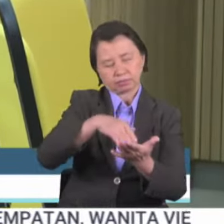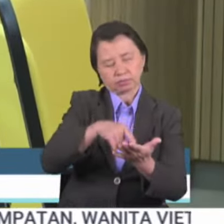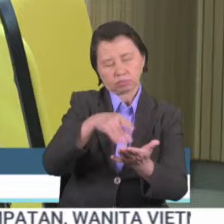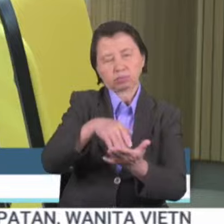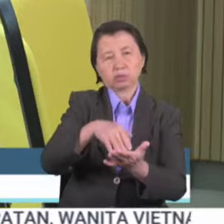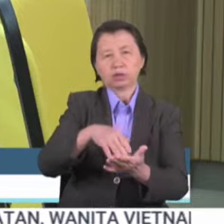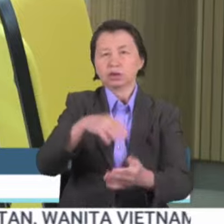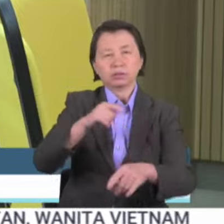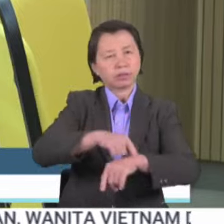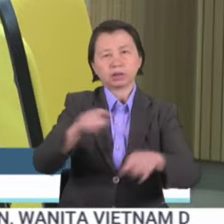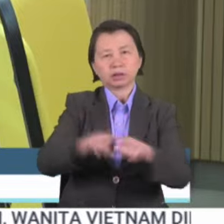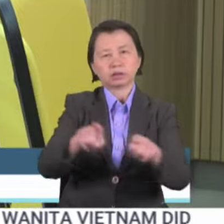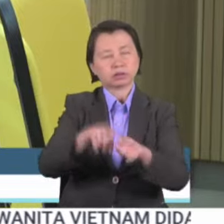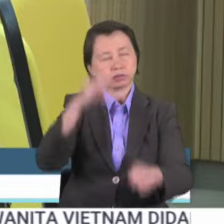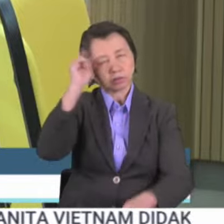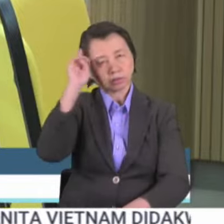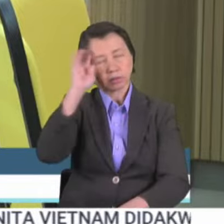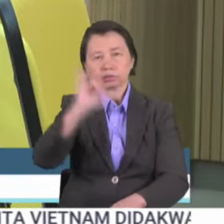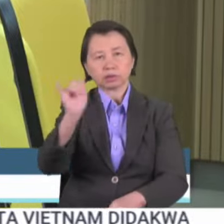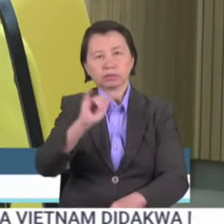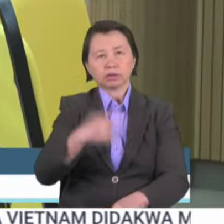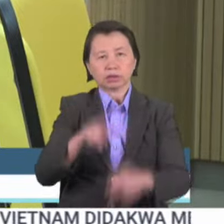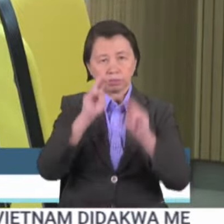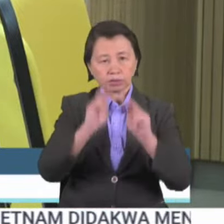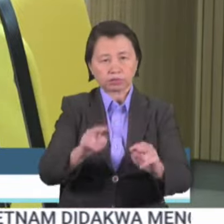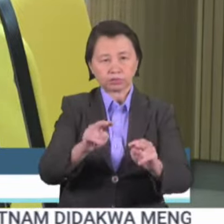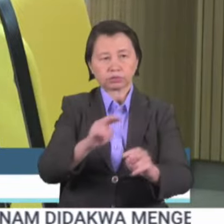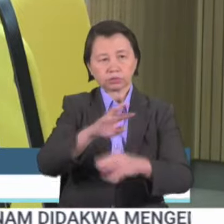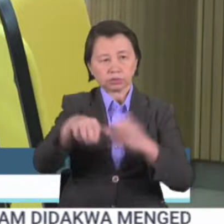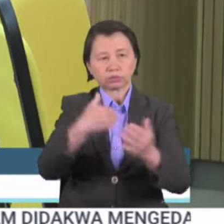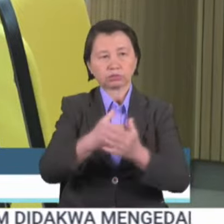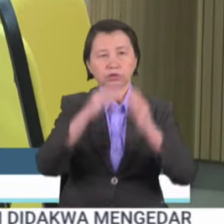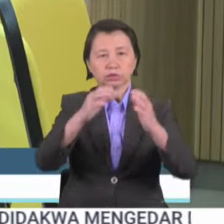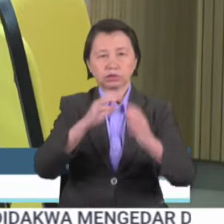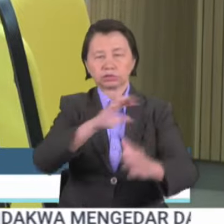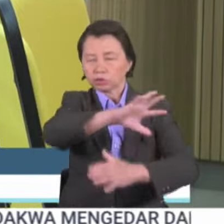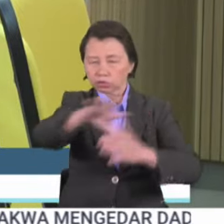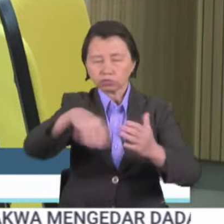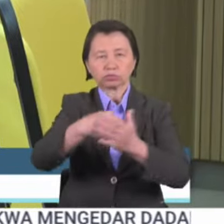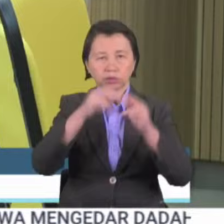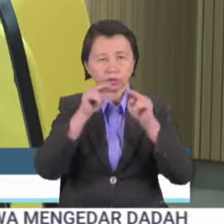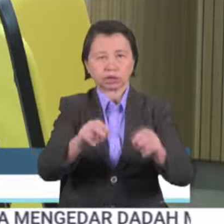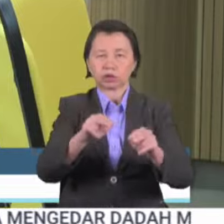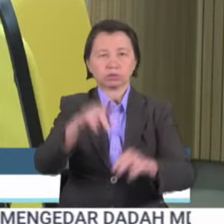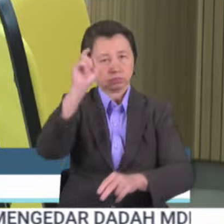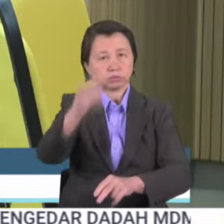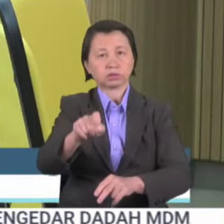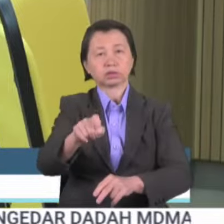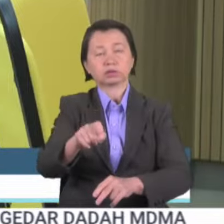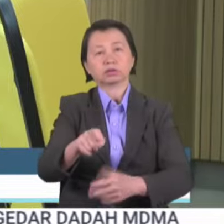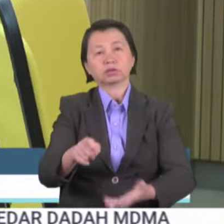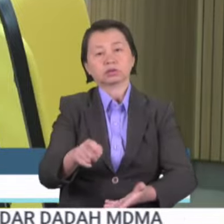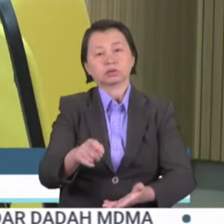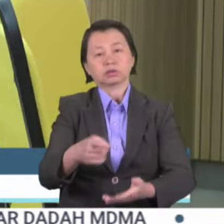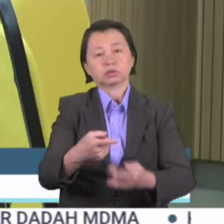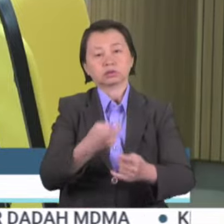sama, seperti yang saya katakan tadi, kita perlu melihat secara total, secara menyeluruh, okey.